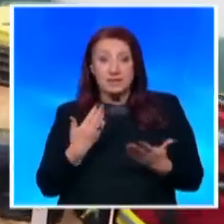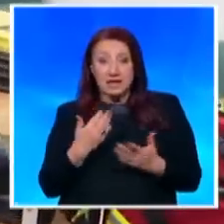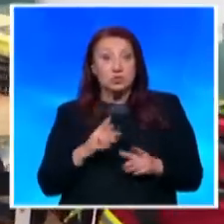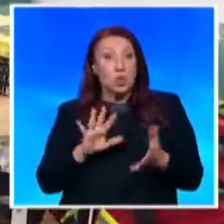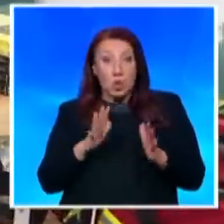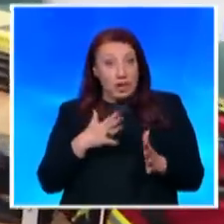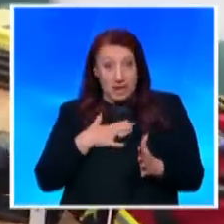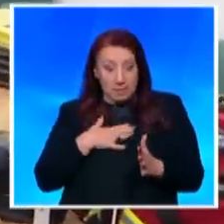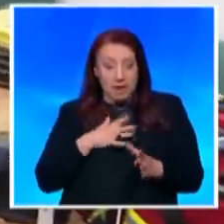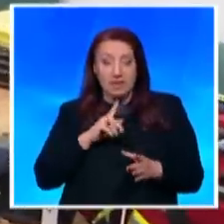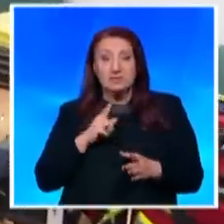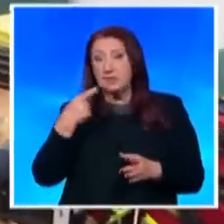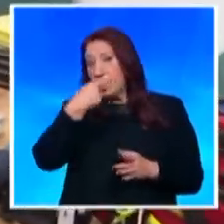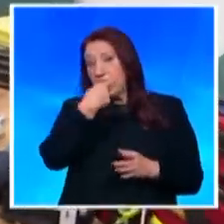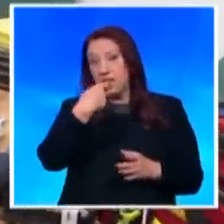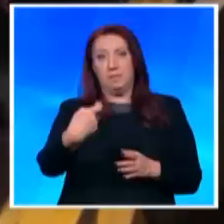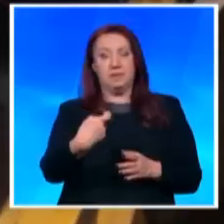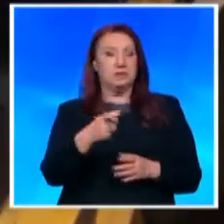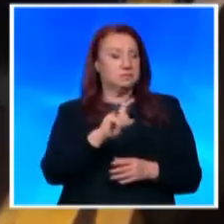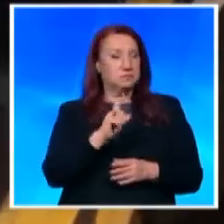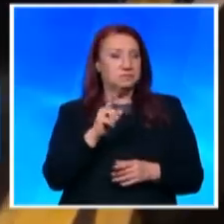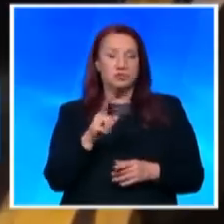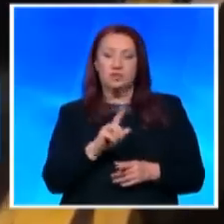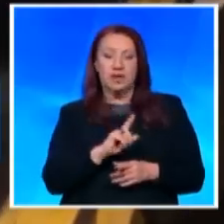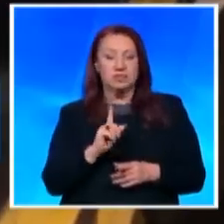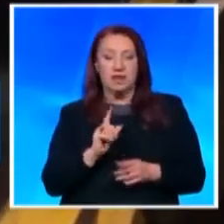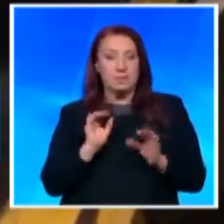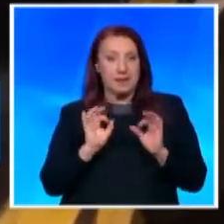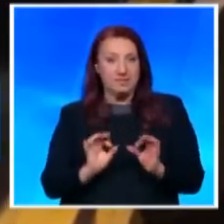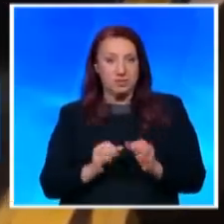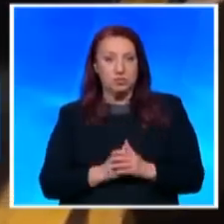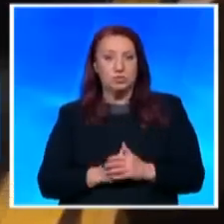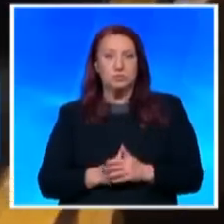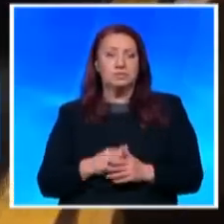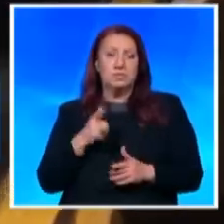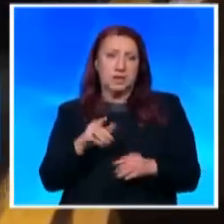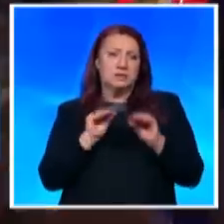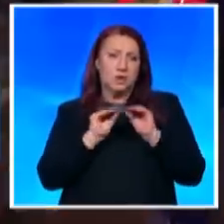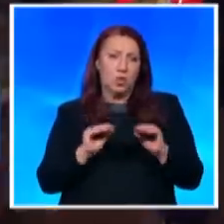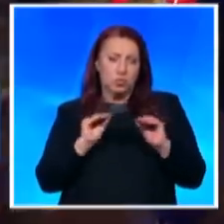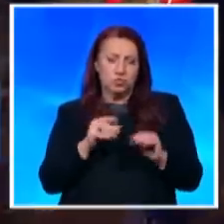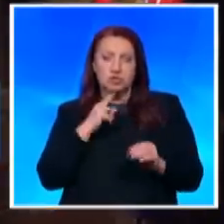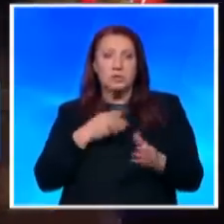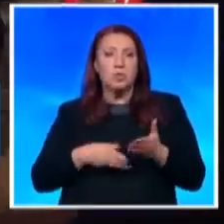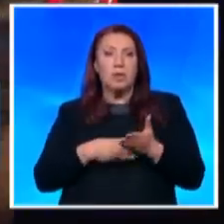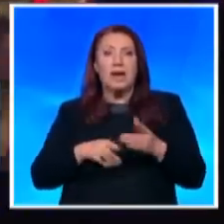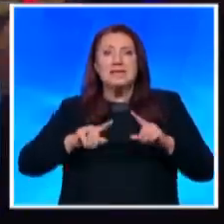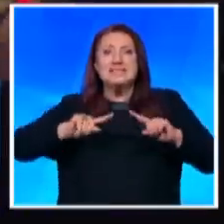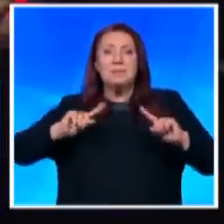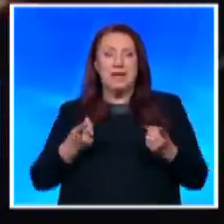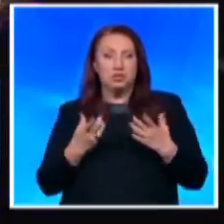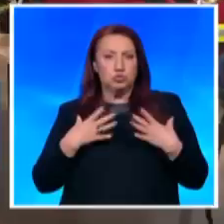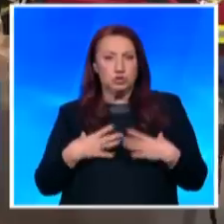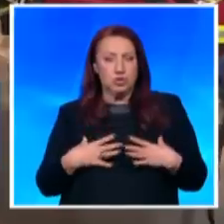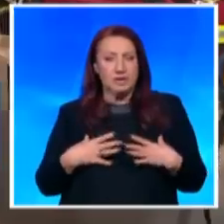Това е противопоказно. Парамедиците са обучени да действат при спешни състояния, да стабилизират пациента и да го транспортират